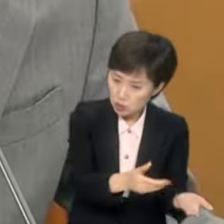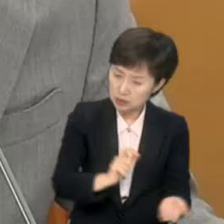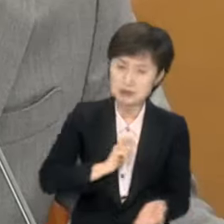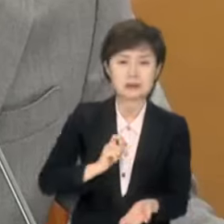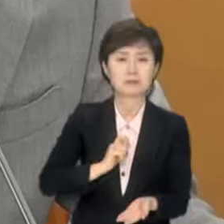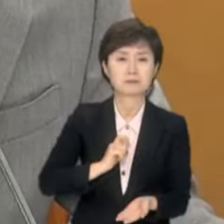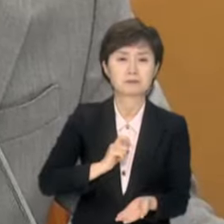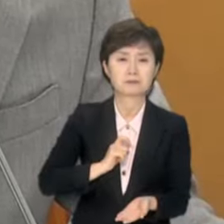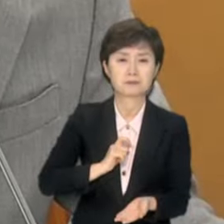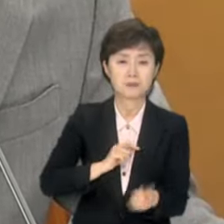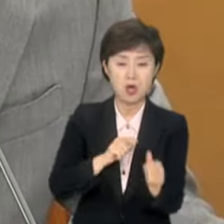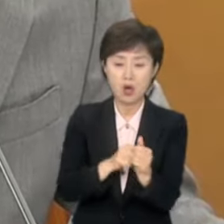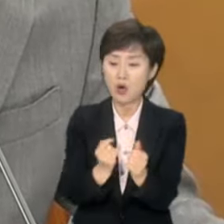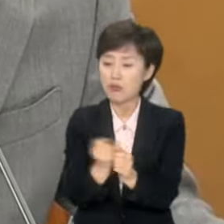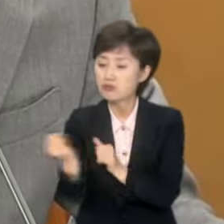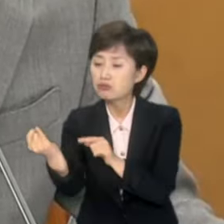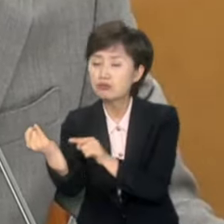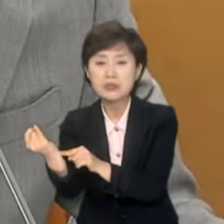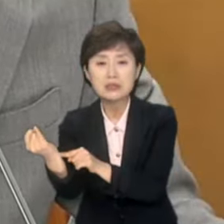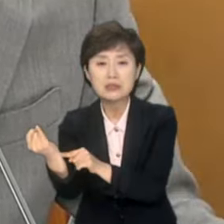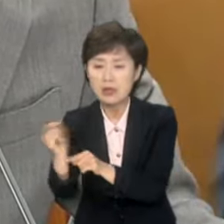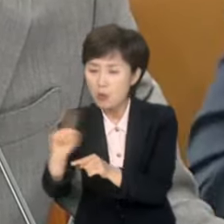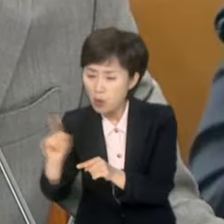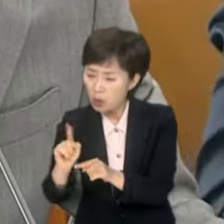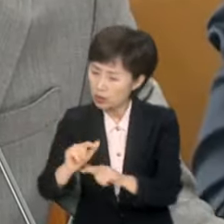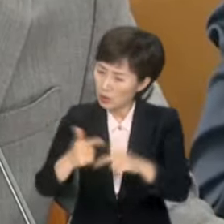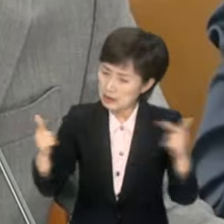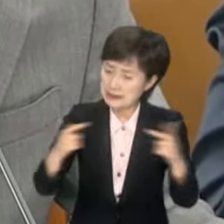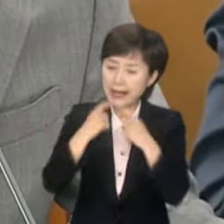오 후보가 일하는 로펌 운전기사로 채용됐다는 논란